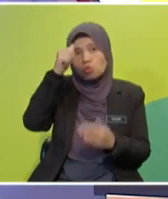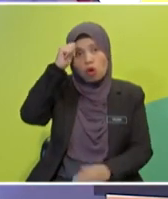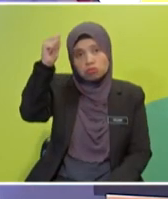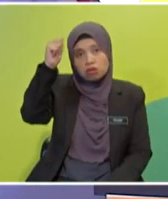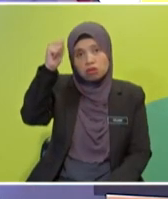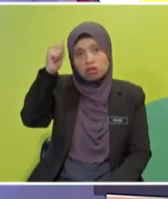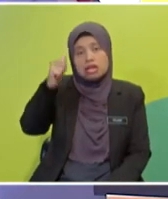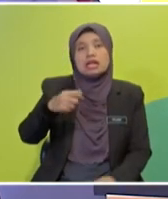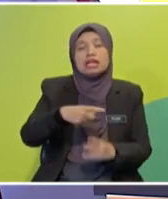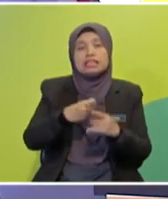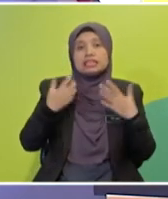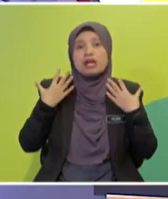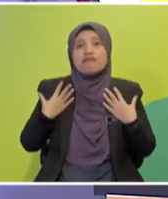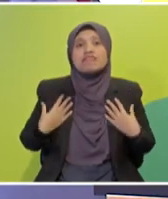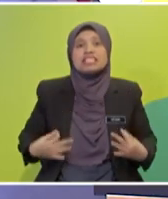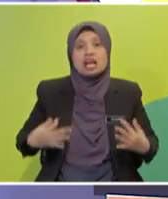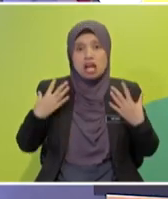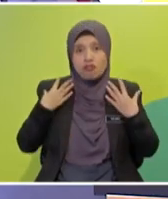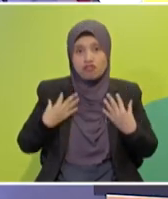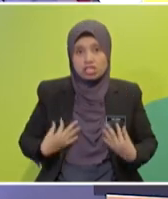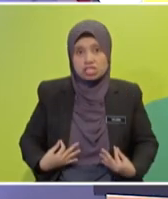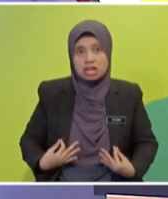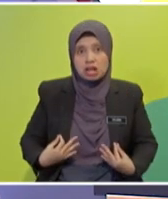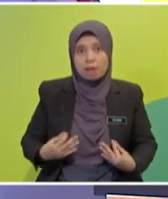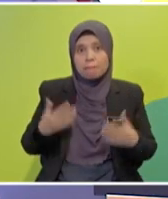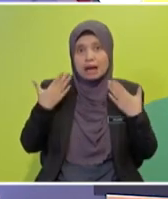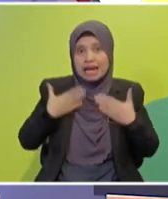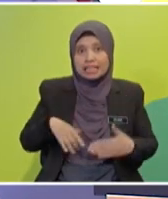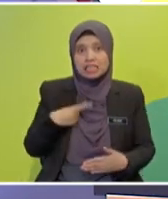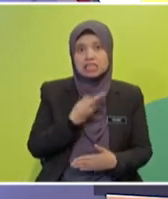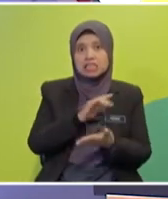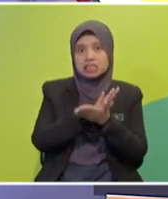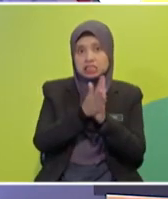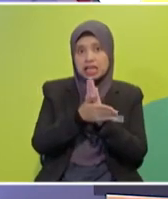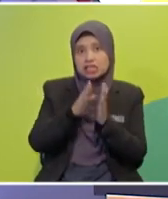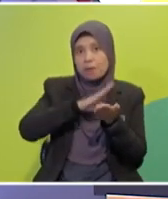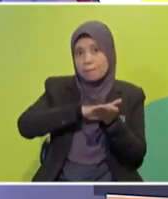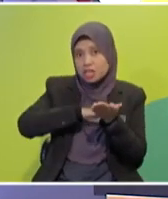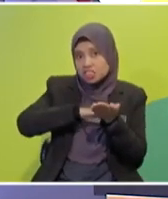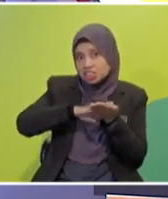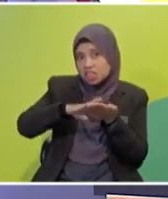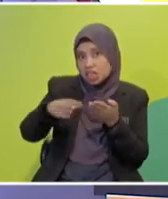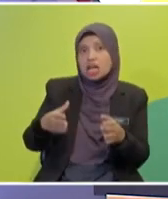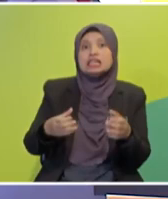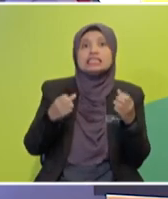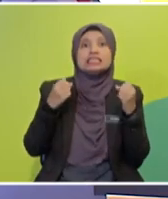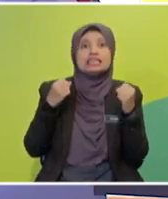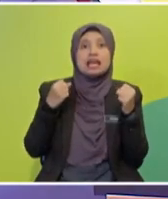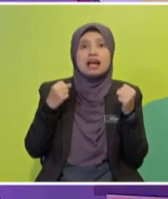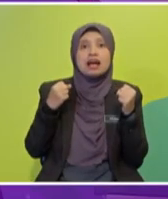segi jasmani, iaitu fizikal kita, badan kita menjadi bersih dan sihat. Sihat tubuh badan